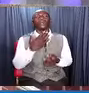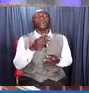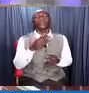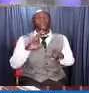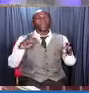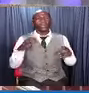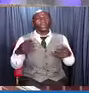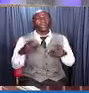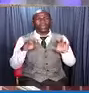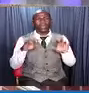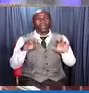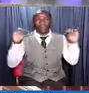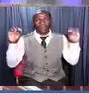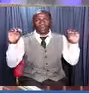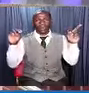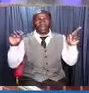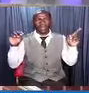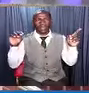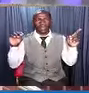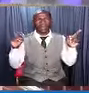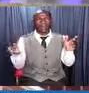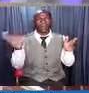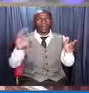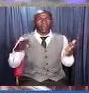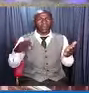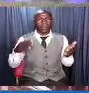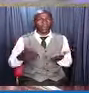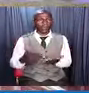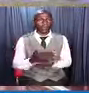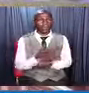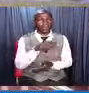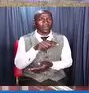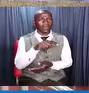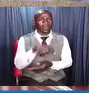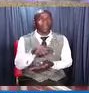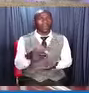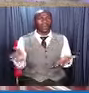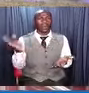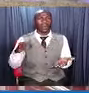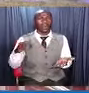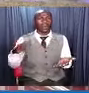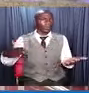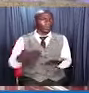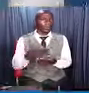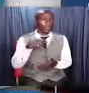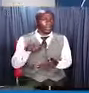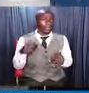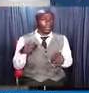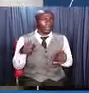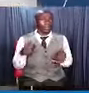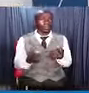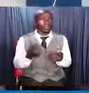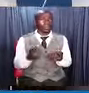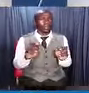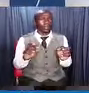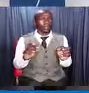kitu Mariakani. Oh, I was going to Mariakani. Nitarudi na hapo. I'll pass by here. Tarudi na hapa yeye. You'll come back here, okay? Hakubandikwi kitu.